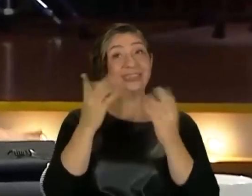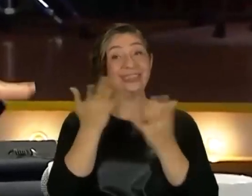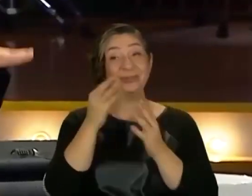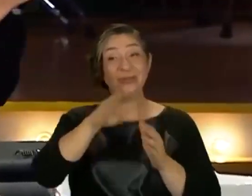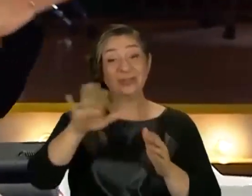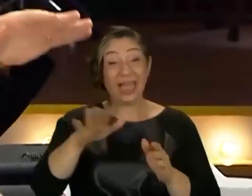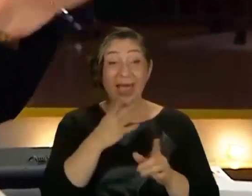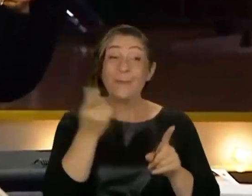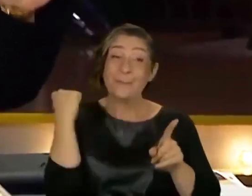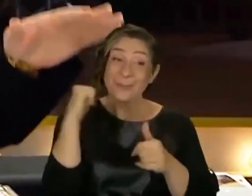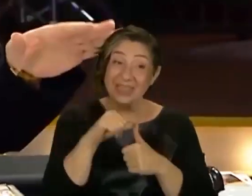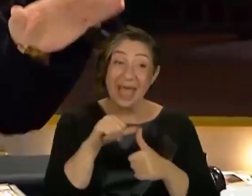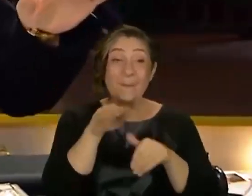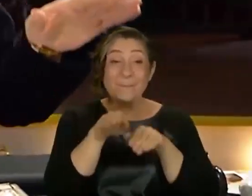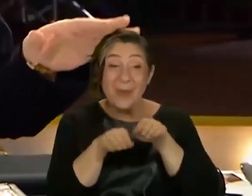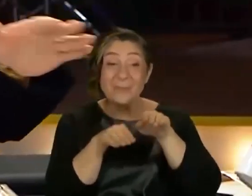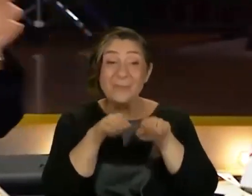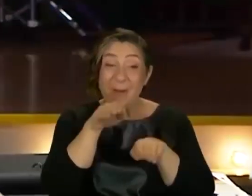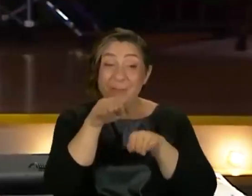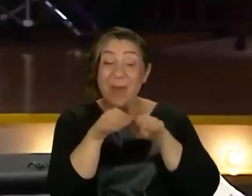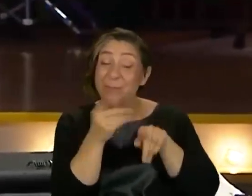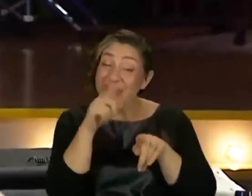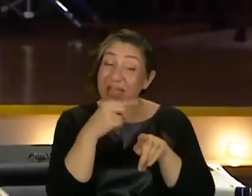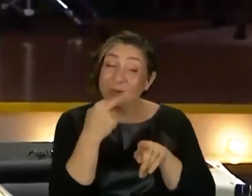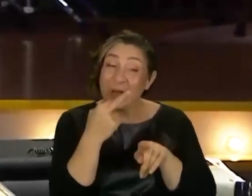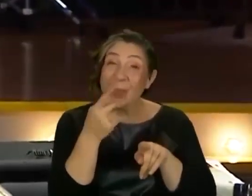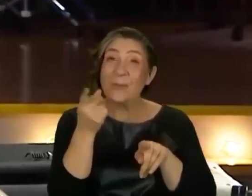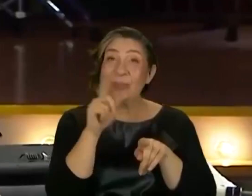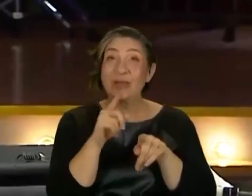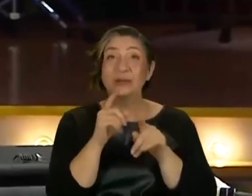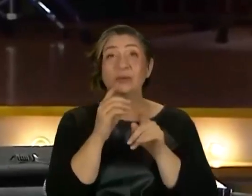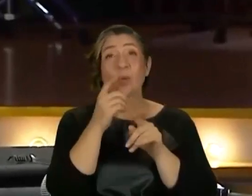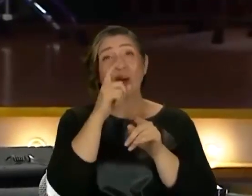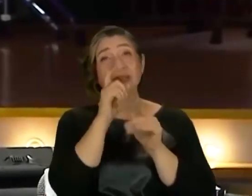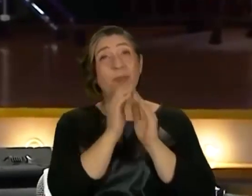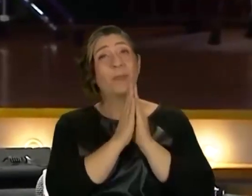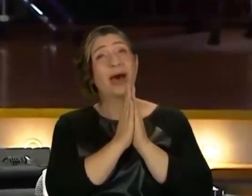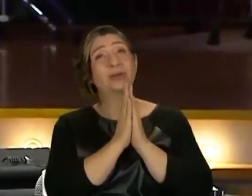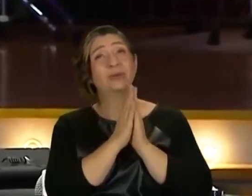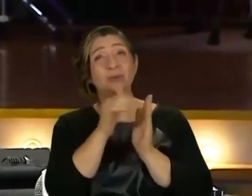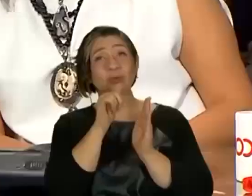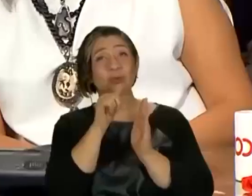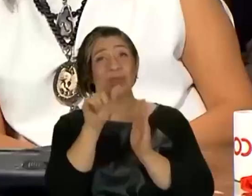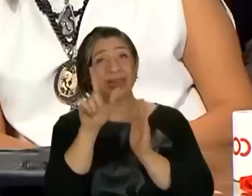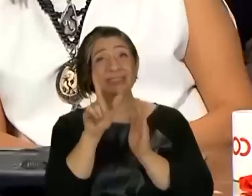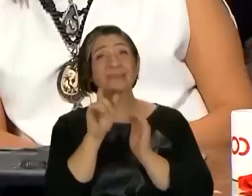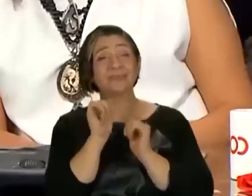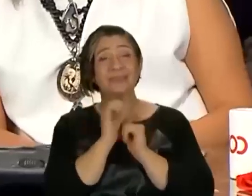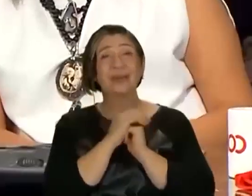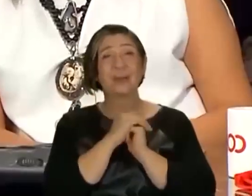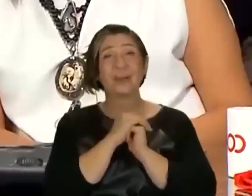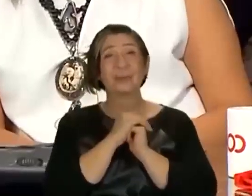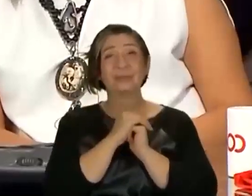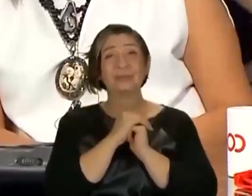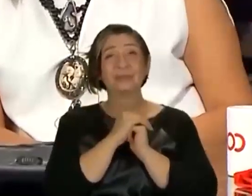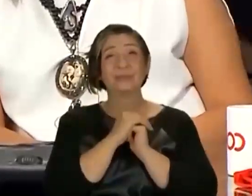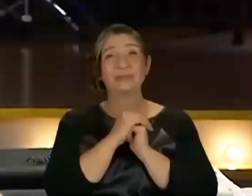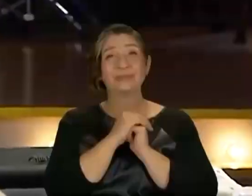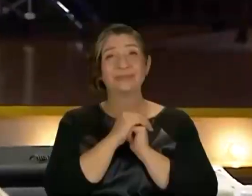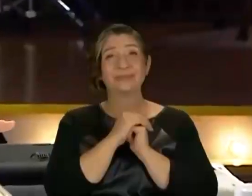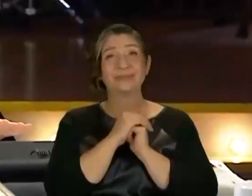nasıl çocuklarla yapıyoruz? Hani ilk pati pati böyle ilk hareketlerde alkışlıyoruz. Okancım pardon. Su mu gerekiyor? Sen suyumuzu içeceğiz, evet.